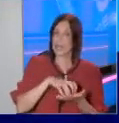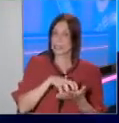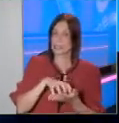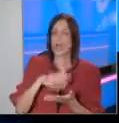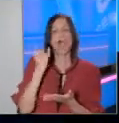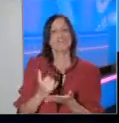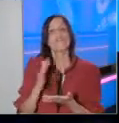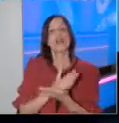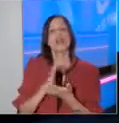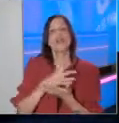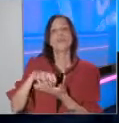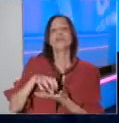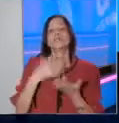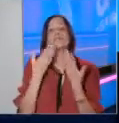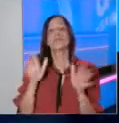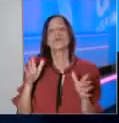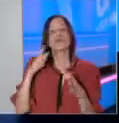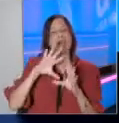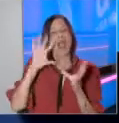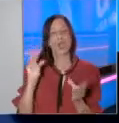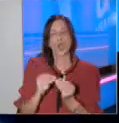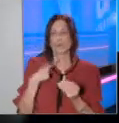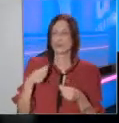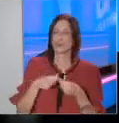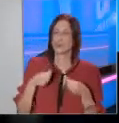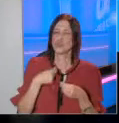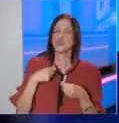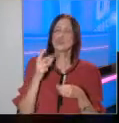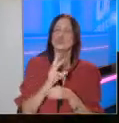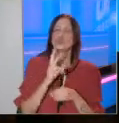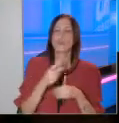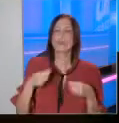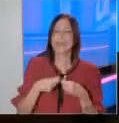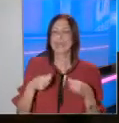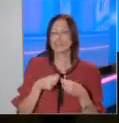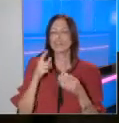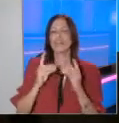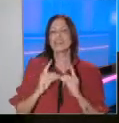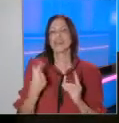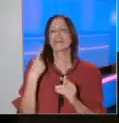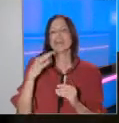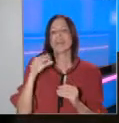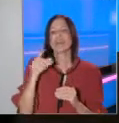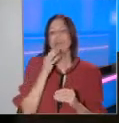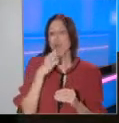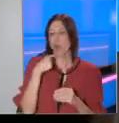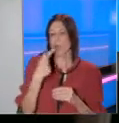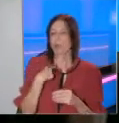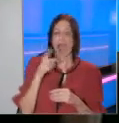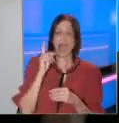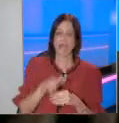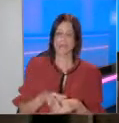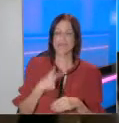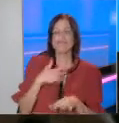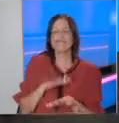החליטו שכל המרכזים יהיו פתוחים, ואנחנו שומרים על קשר, וזו הדרך היחידה, כי מה שבני הנוער אומרים,